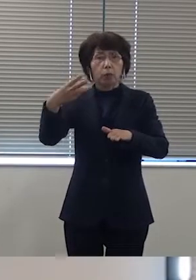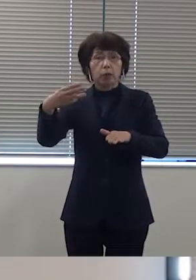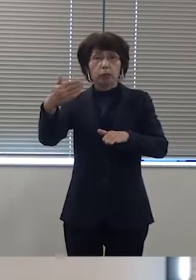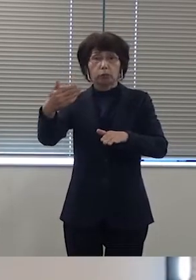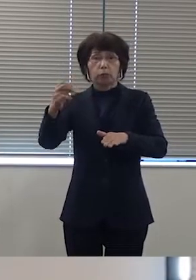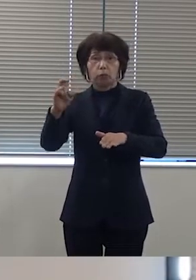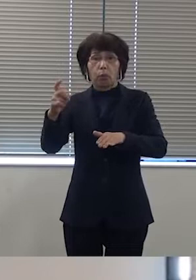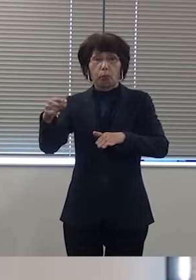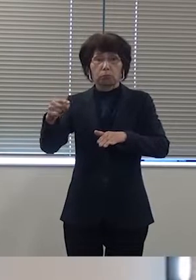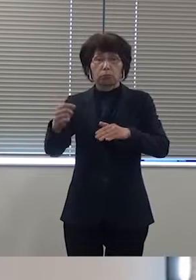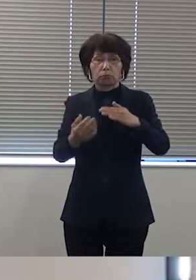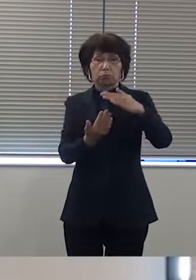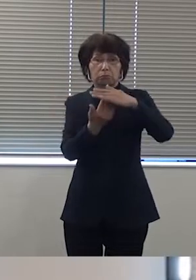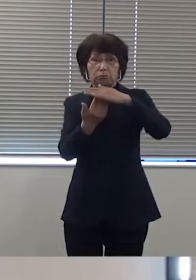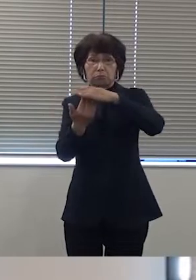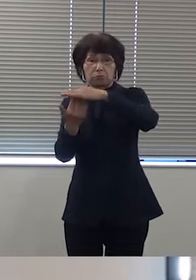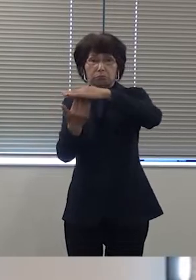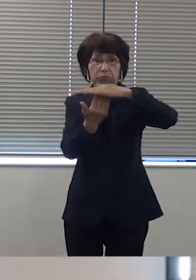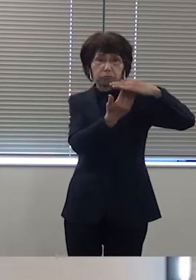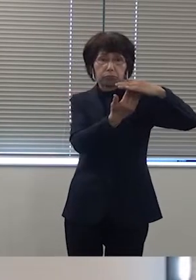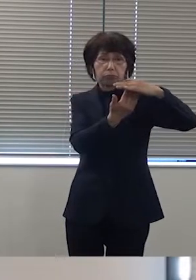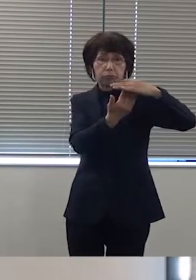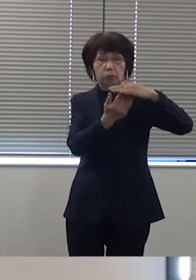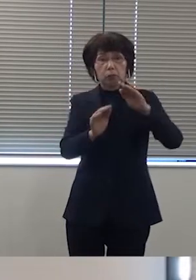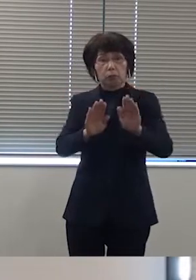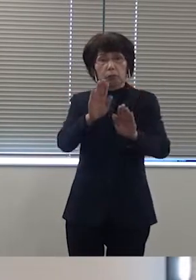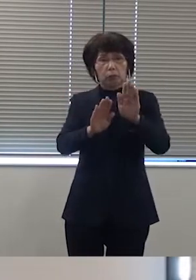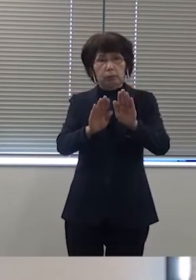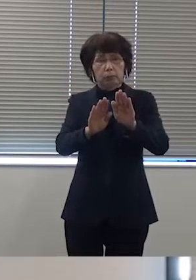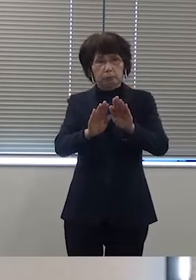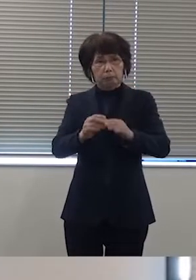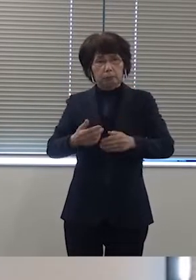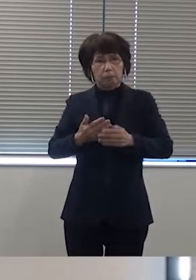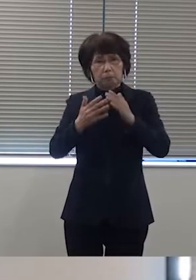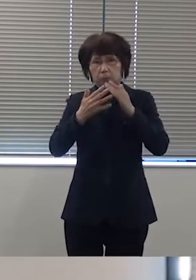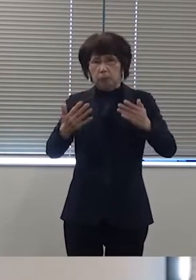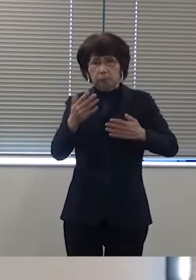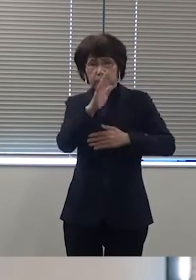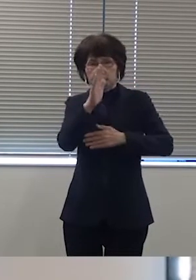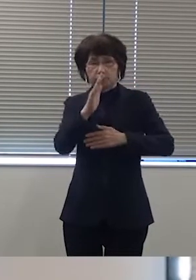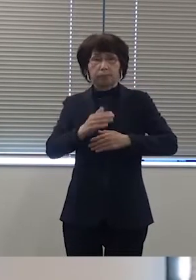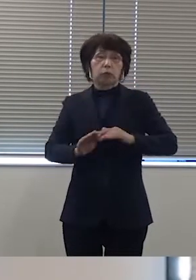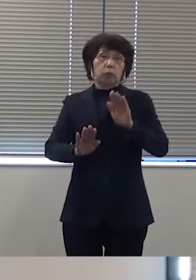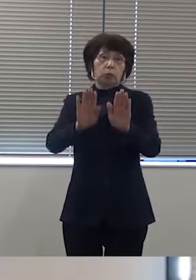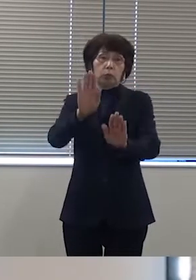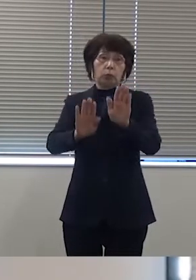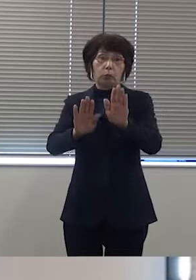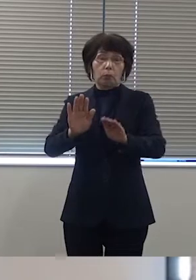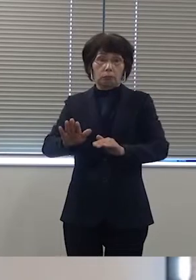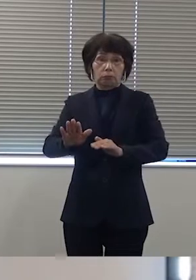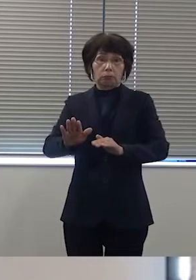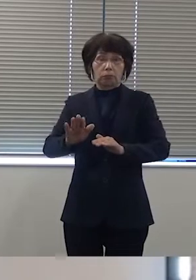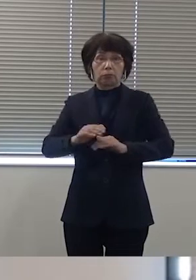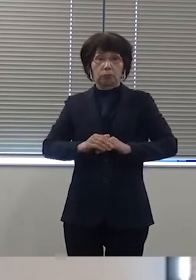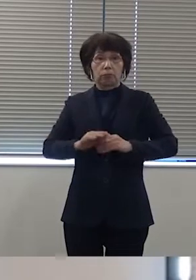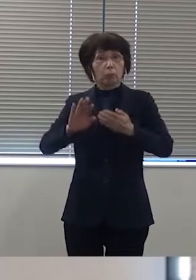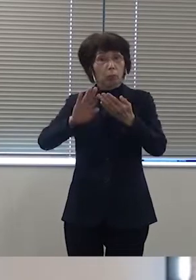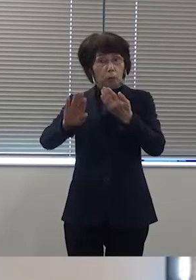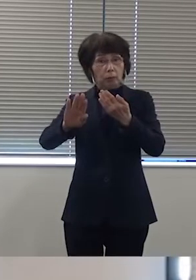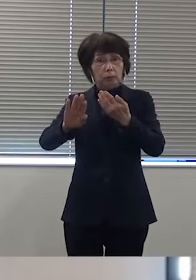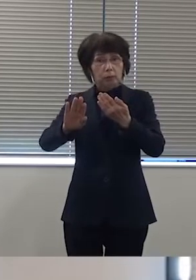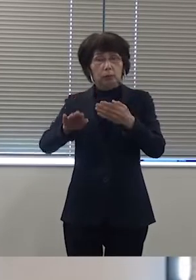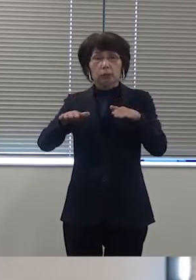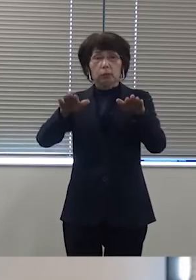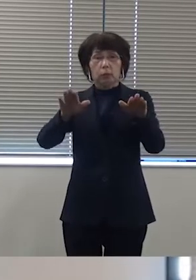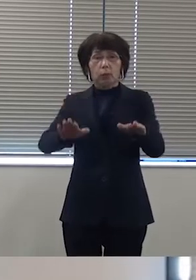の状況になっておりまして、まだまだ予断を許さない状況にあると思います。もう一つ、